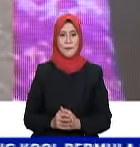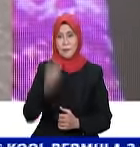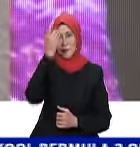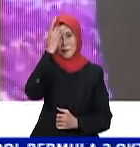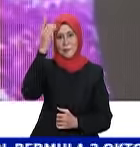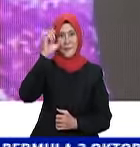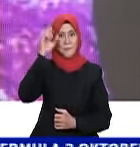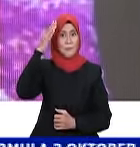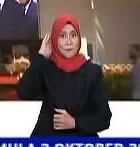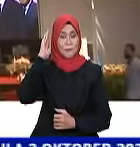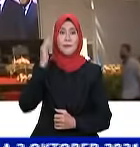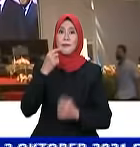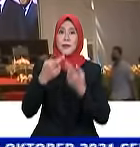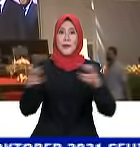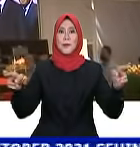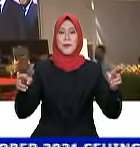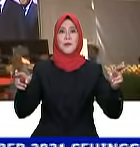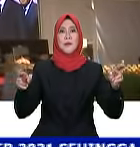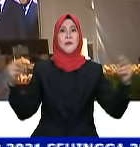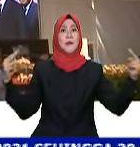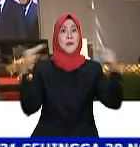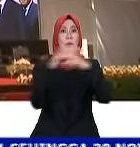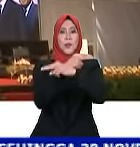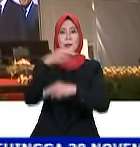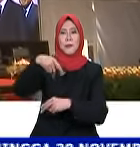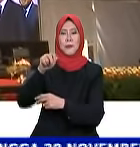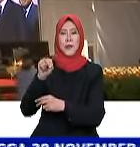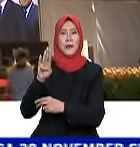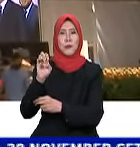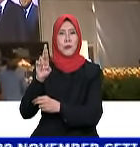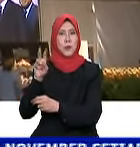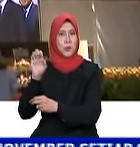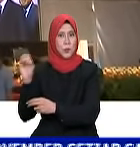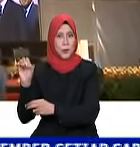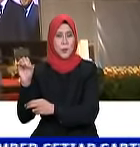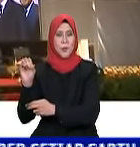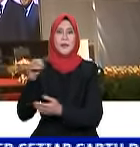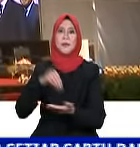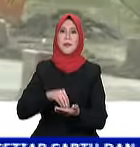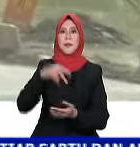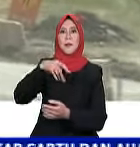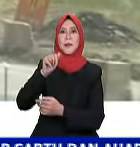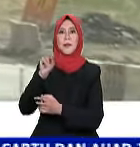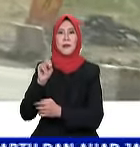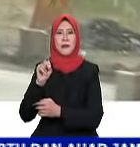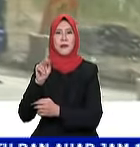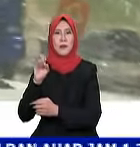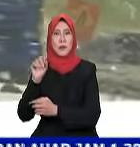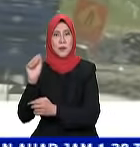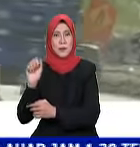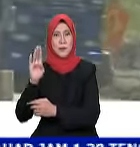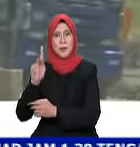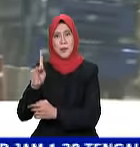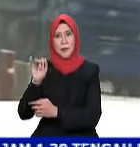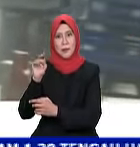Datuk Seri Ismail Sabri Yaakob rasmikan pelancaran Lebuh Raya Puan Borneo Zon Timur di Dataran Tamu Pekan Kota, Kinabatangan. Laluan